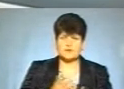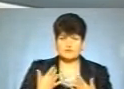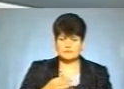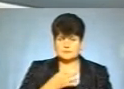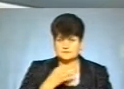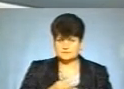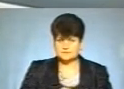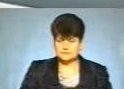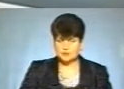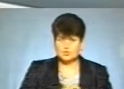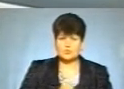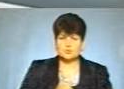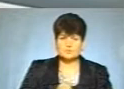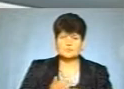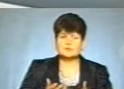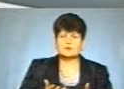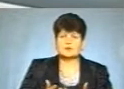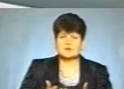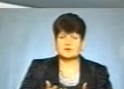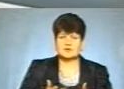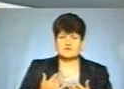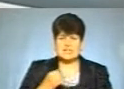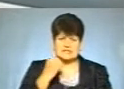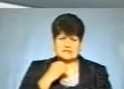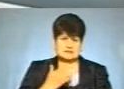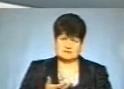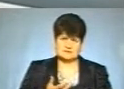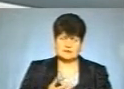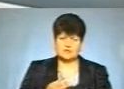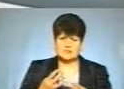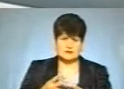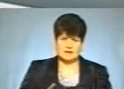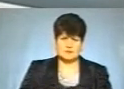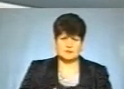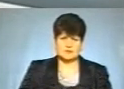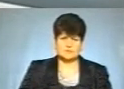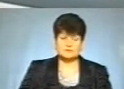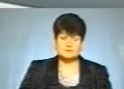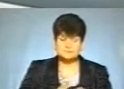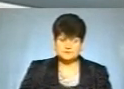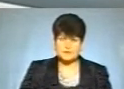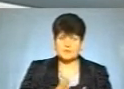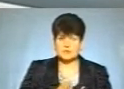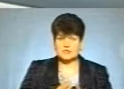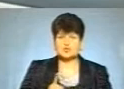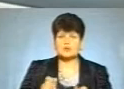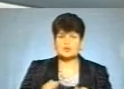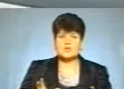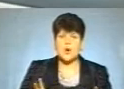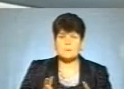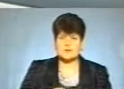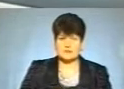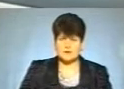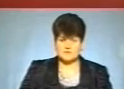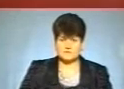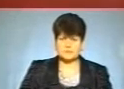заявлено, функції, які вони якби застаріли, тобто немає потреби в таких функціях, так, а також функції, які можна об'єднати. Власне,